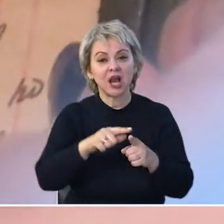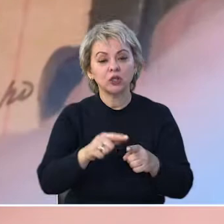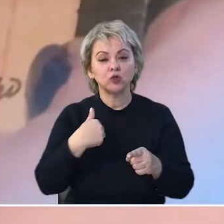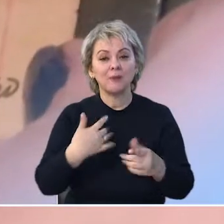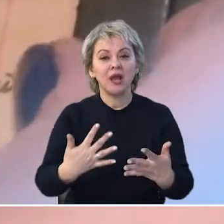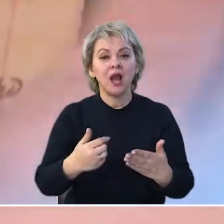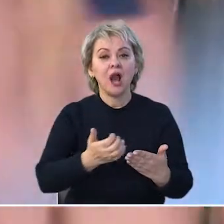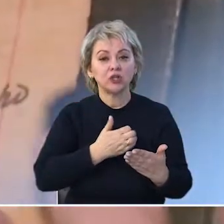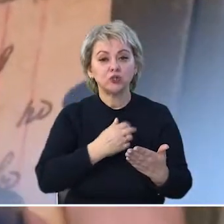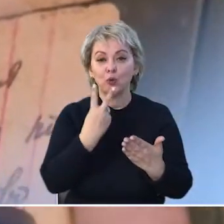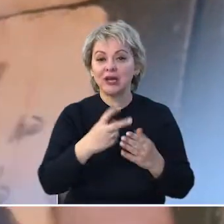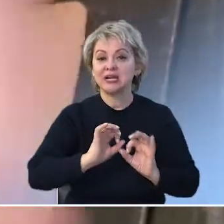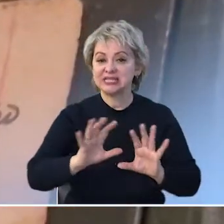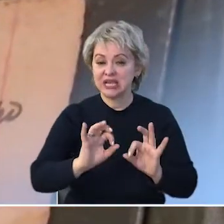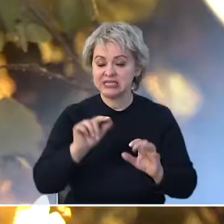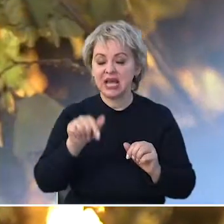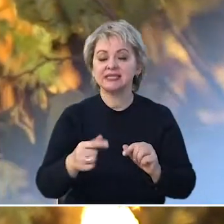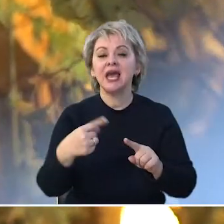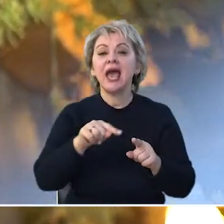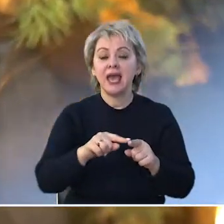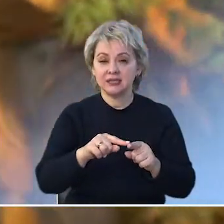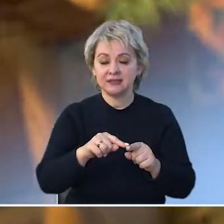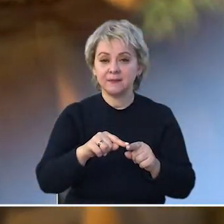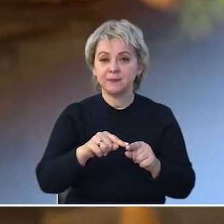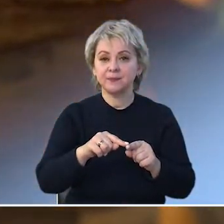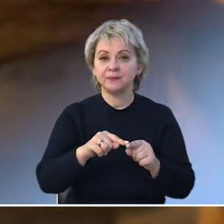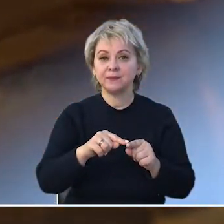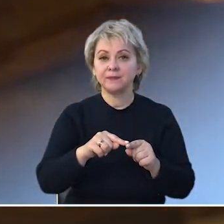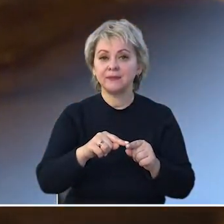котором, конечно, я не могу не рассказать. Это